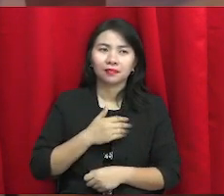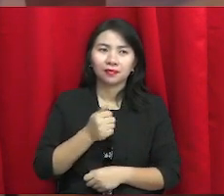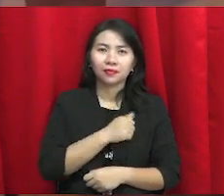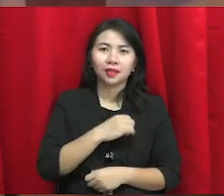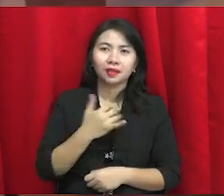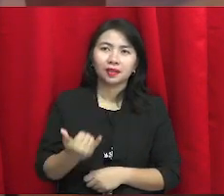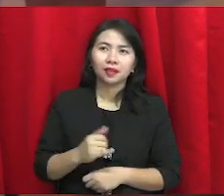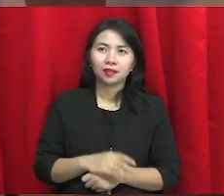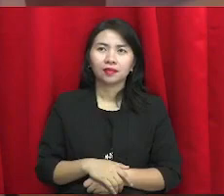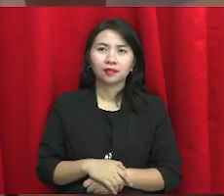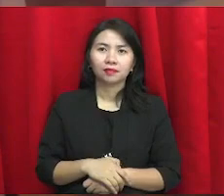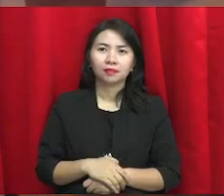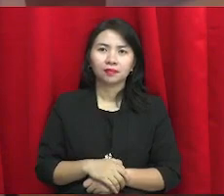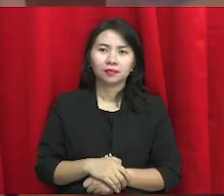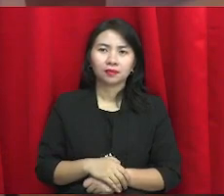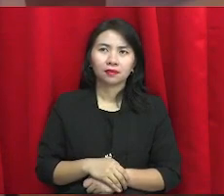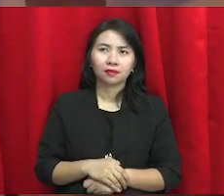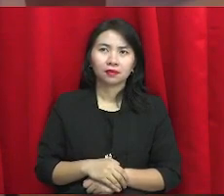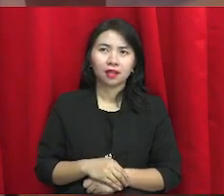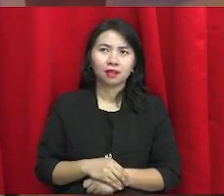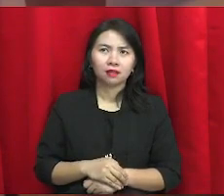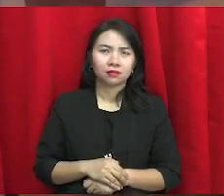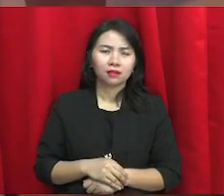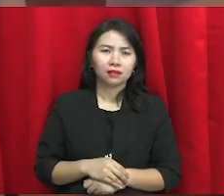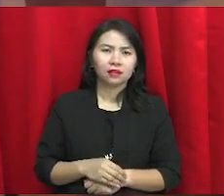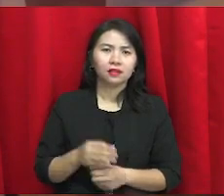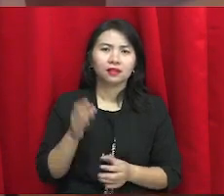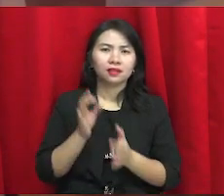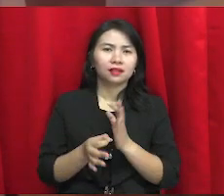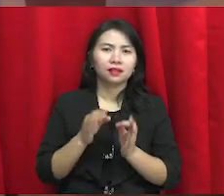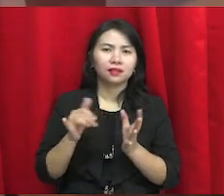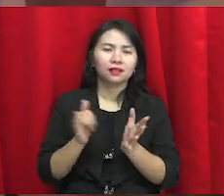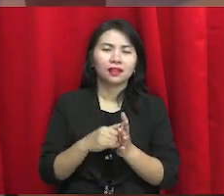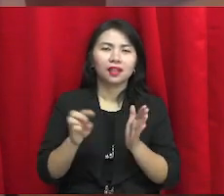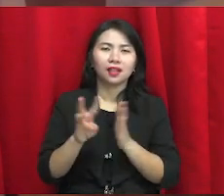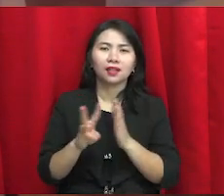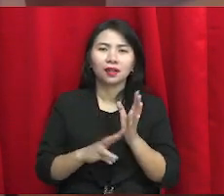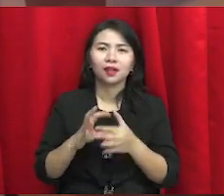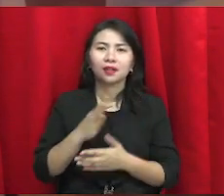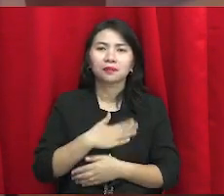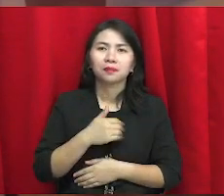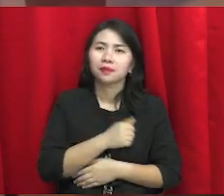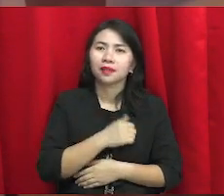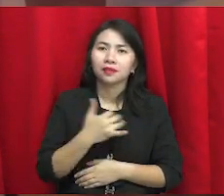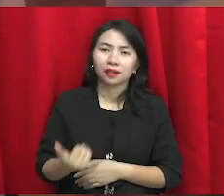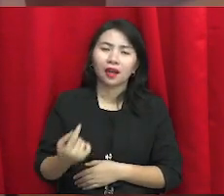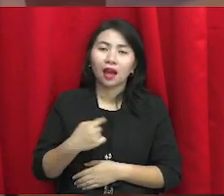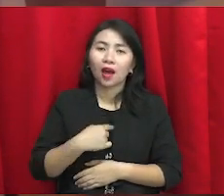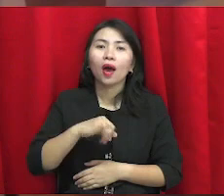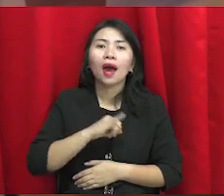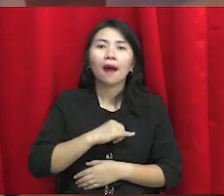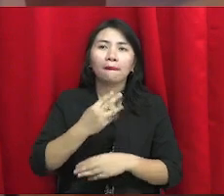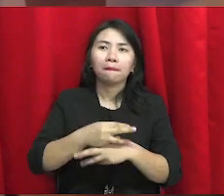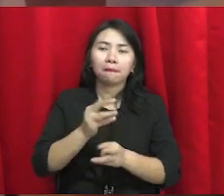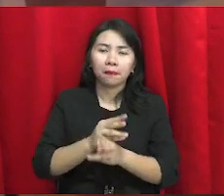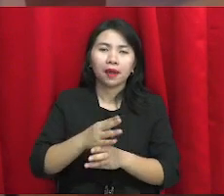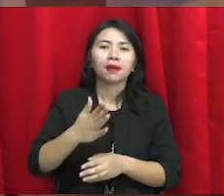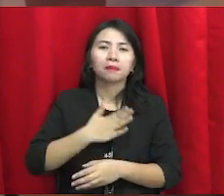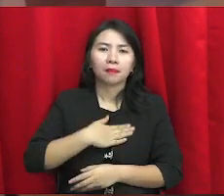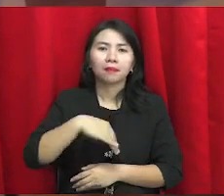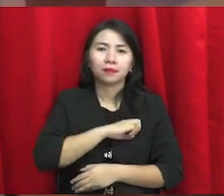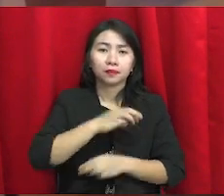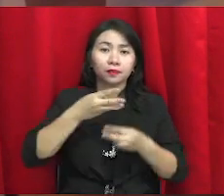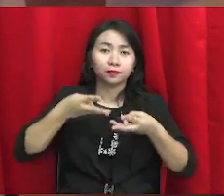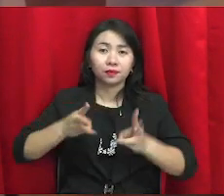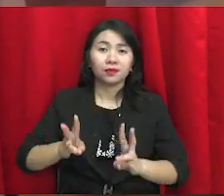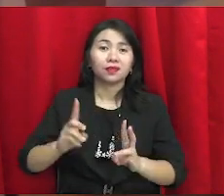na, hindi eh, kasi yung will ko na dahil napipressure na ako, gagawa na ako ng sarili kong way or will ko. Yeah,